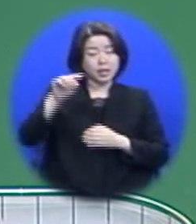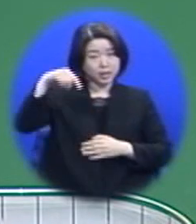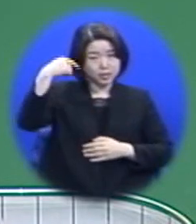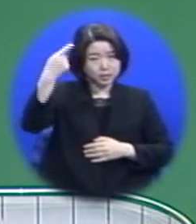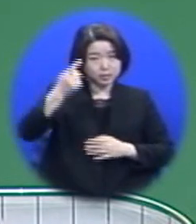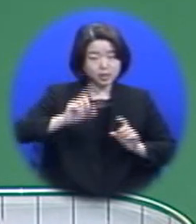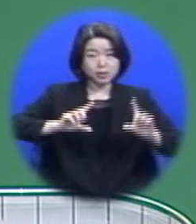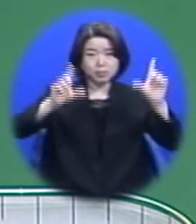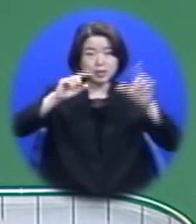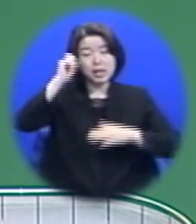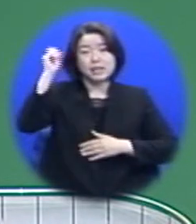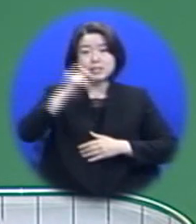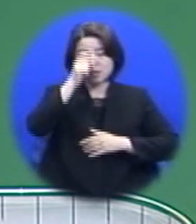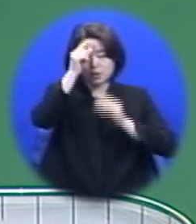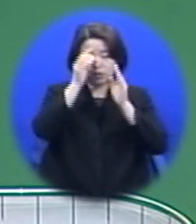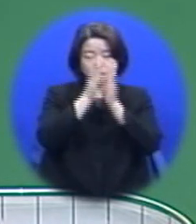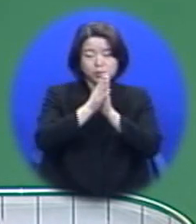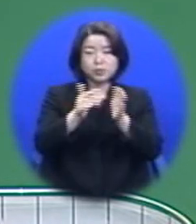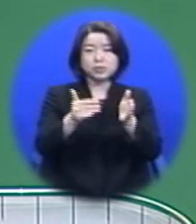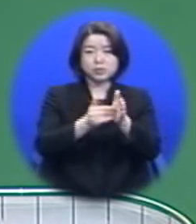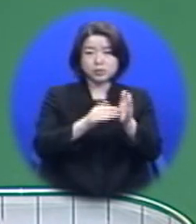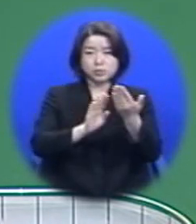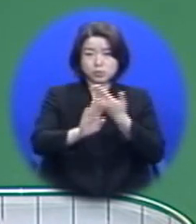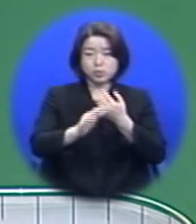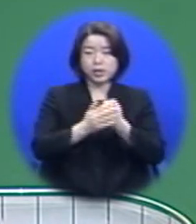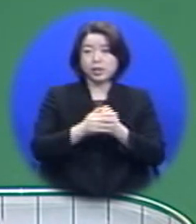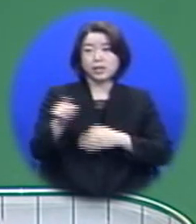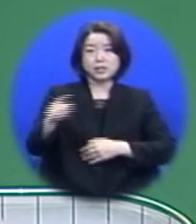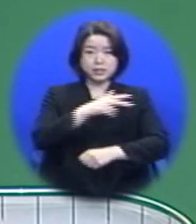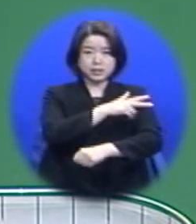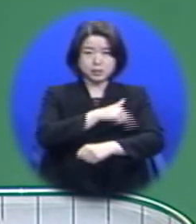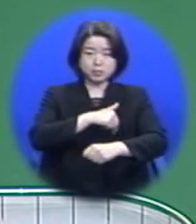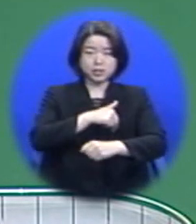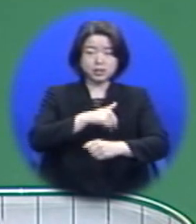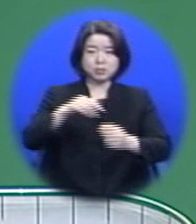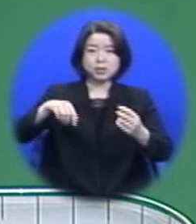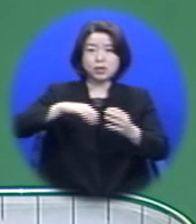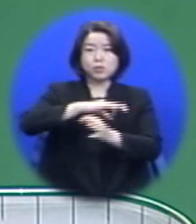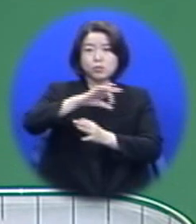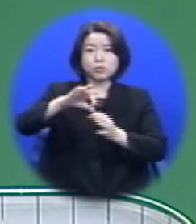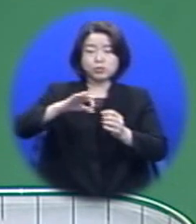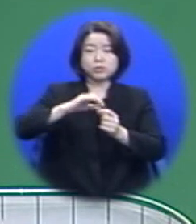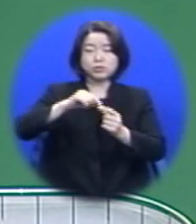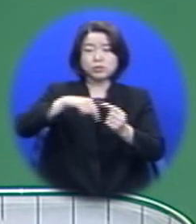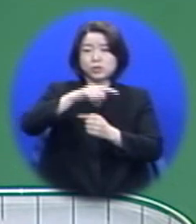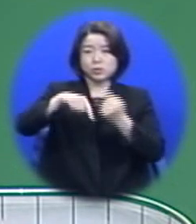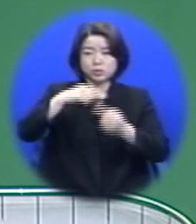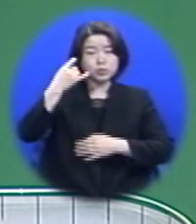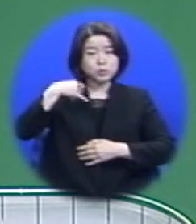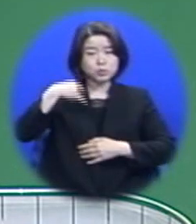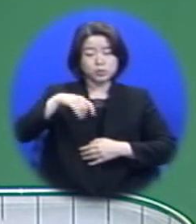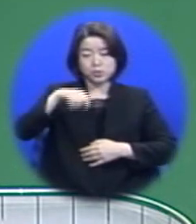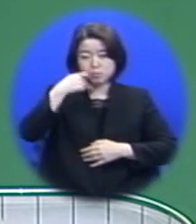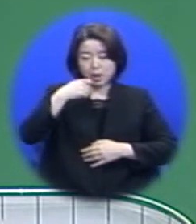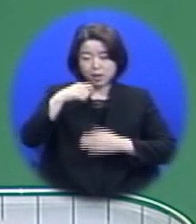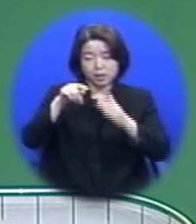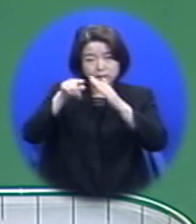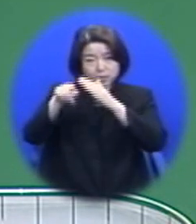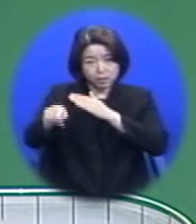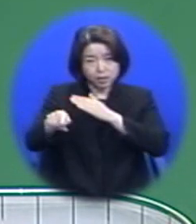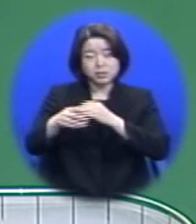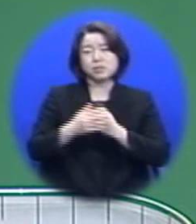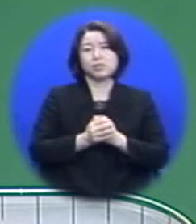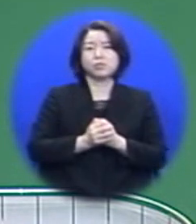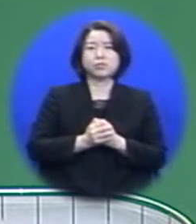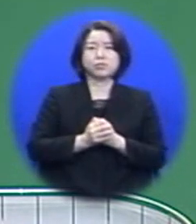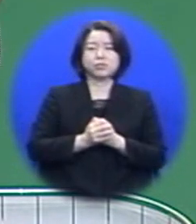새벽에 새벽기도 끝나고 그 집사님 경영하는 중국 집 식당에 심방을 가셨습니다